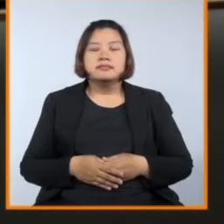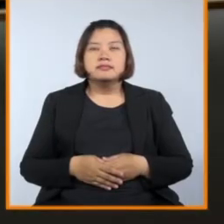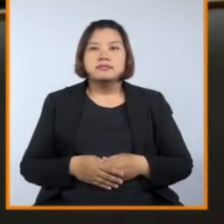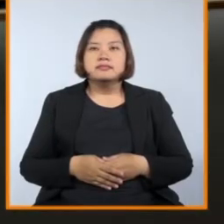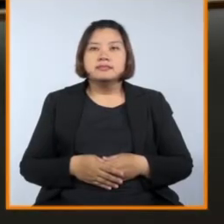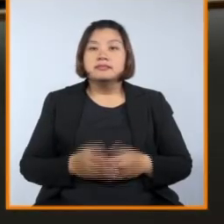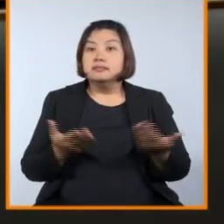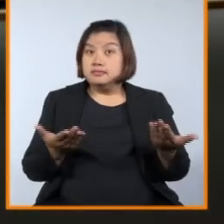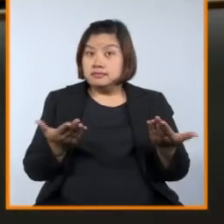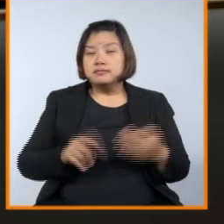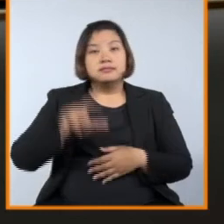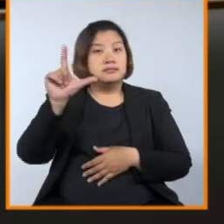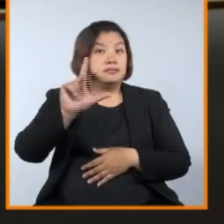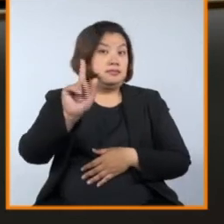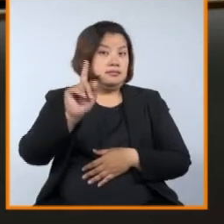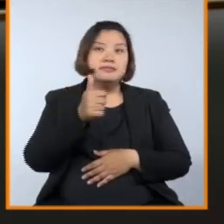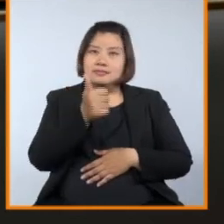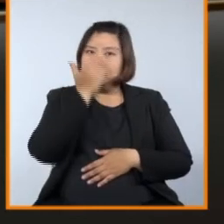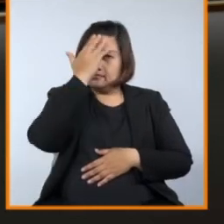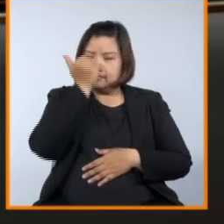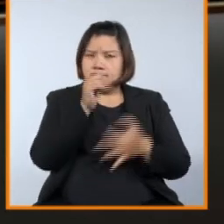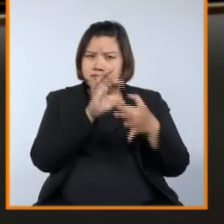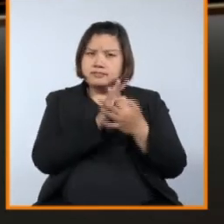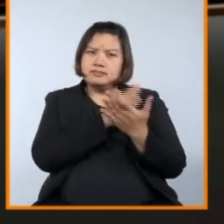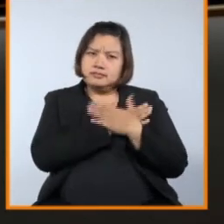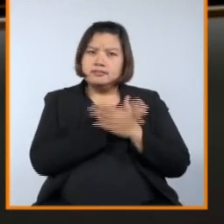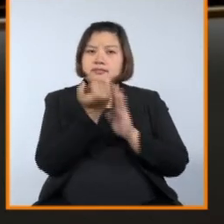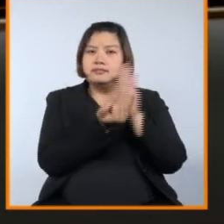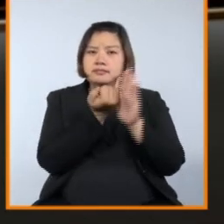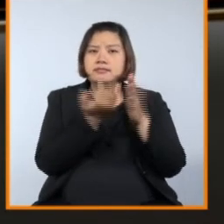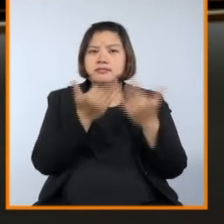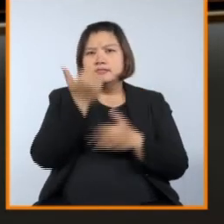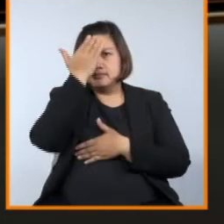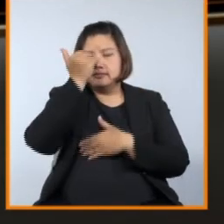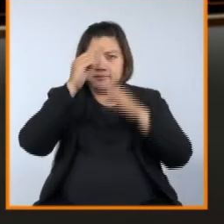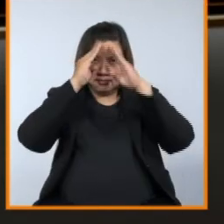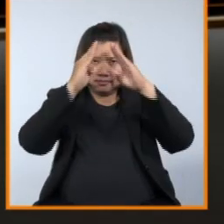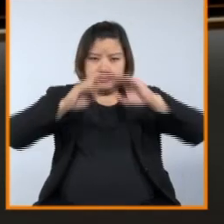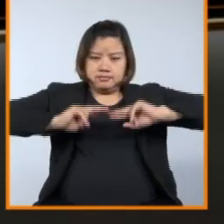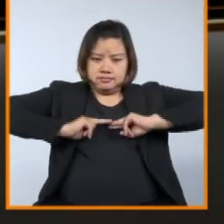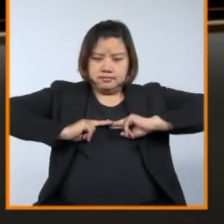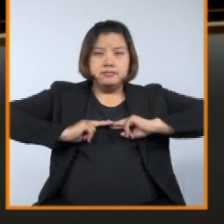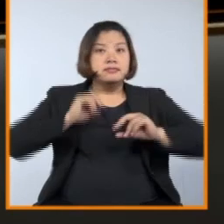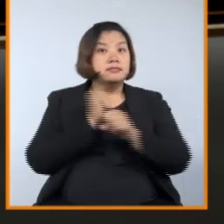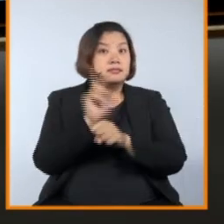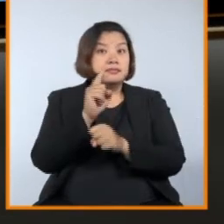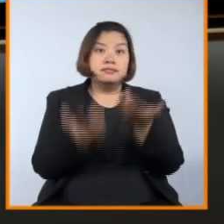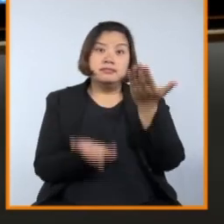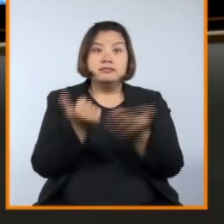ไลน์ครีเอเตอร์ใครก็สามารถทำได้นะคะแค่รักในการวาดรูปนะคะแล้วก็ตั้งใจหาเอกลักษณ์ของตัวเองให้เจอนะคะก็ส